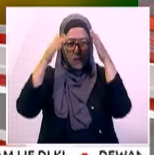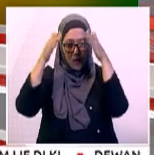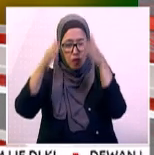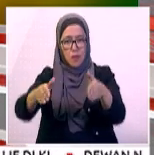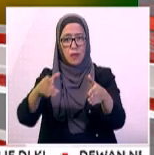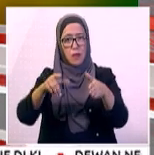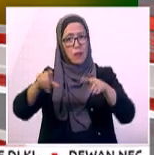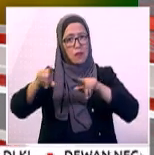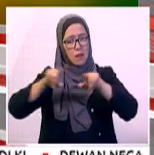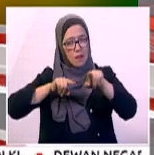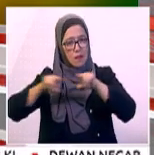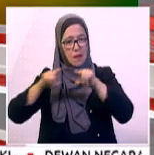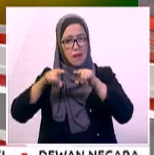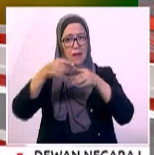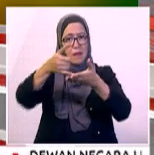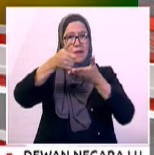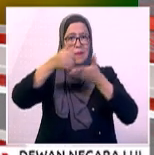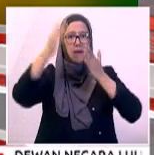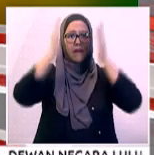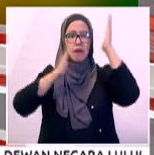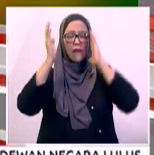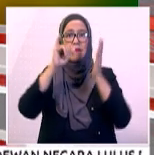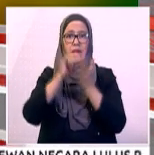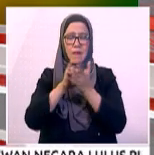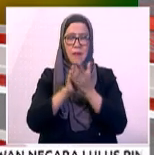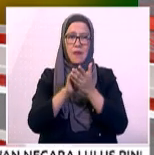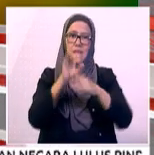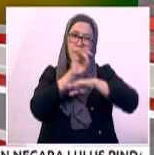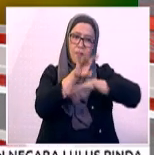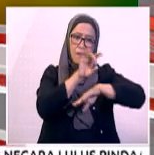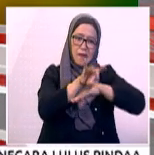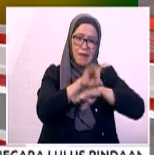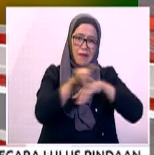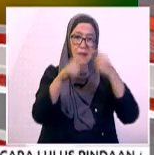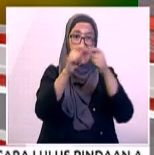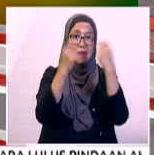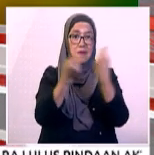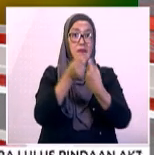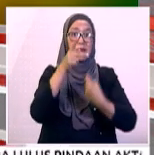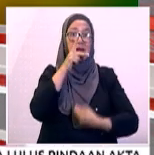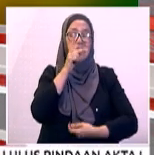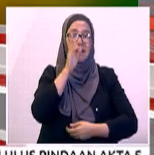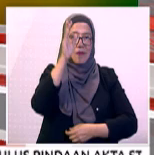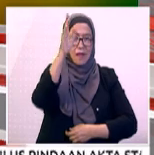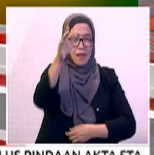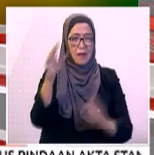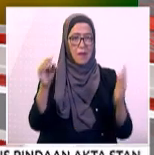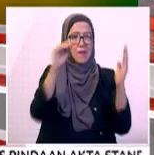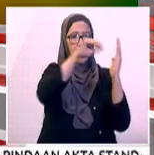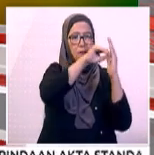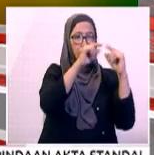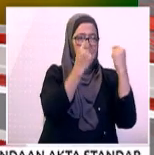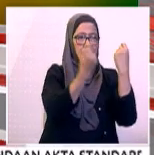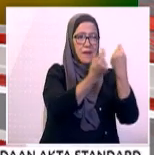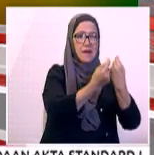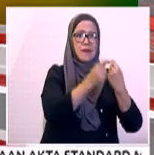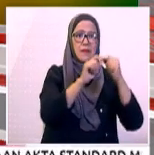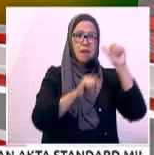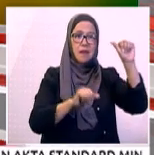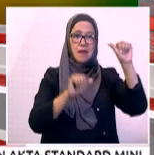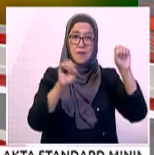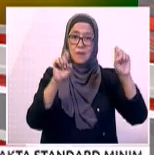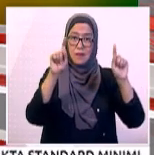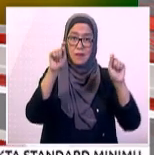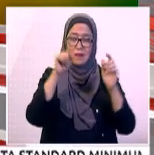Itu nasihat yang diberikan kepada pemain skuad Kedah yang bakal beraksi dalam perlawanan Kumpulan A Sabtu ini. Meletakkan